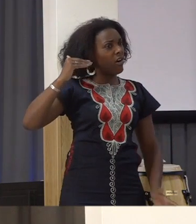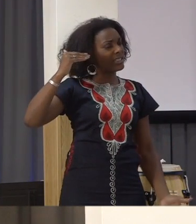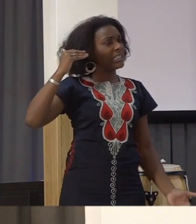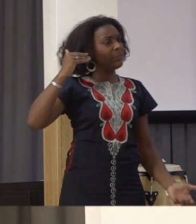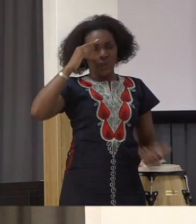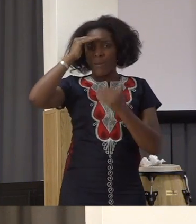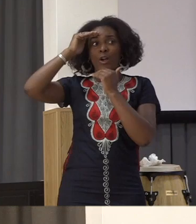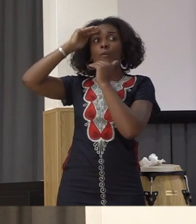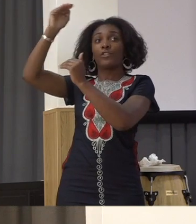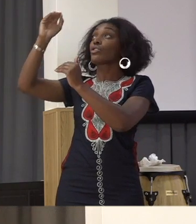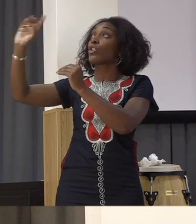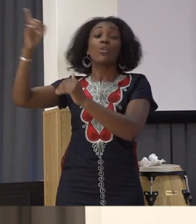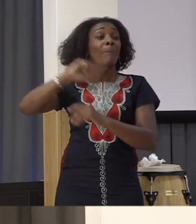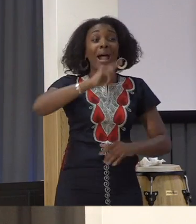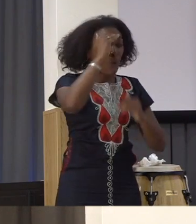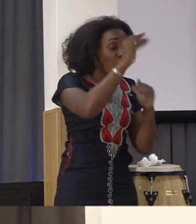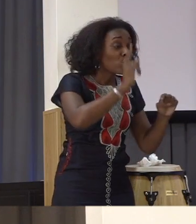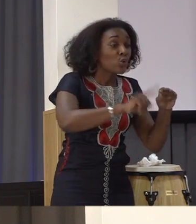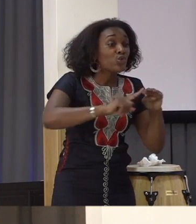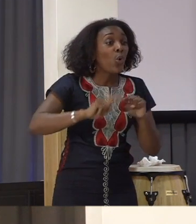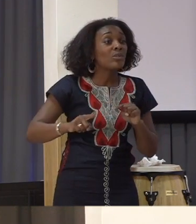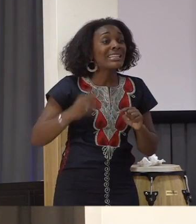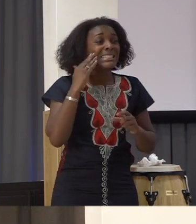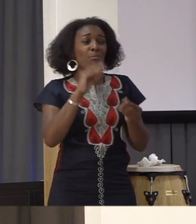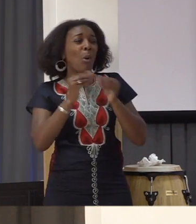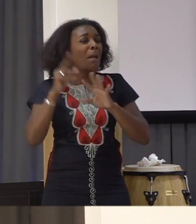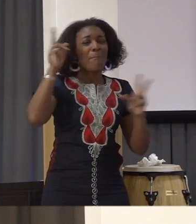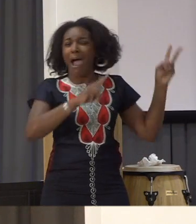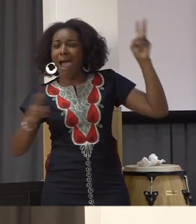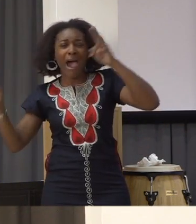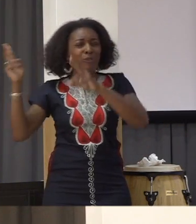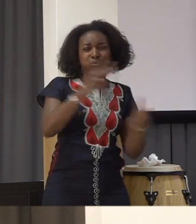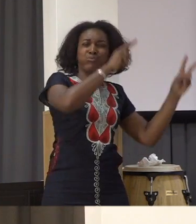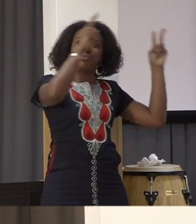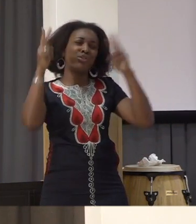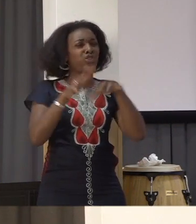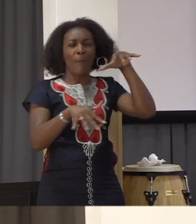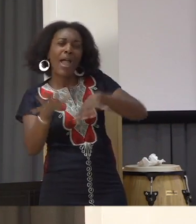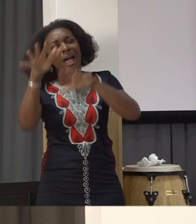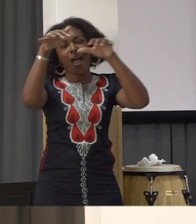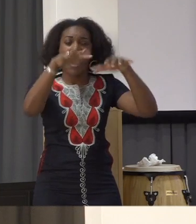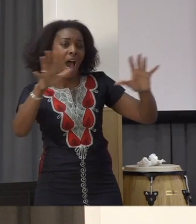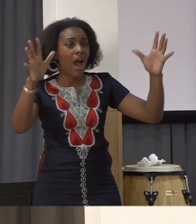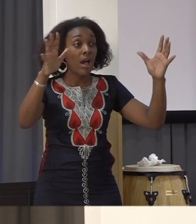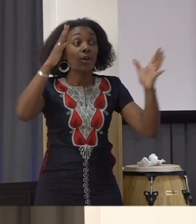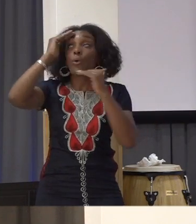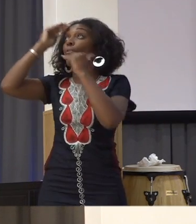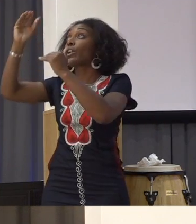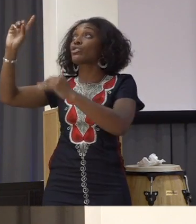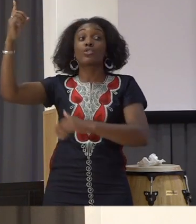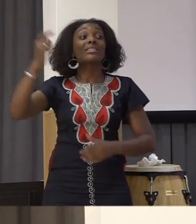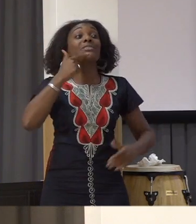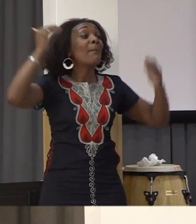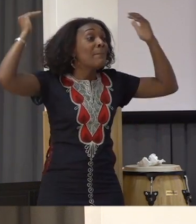ta confiance à Dieu dans la tempête. Et lorsque tu traverses des moments difficiles, tu peux être dans